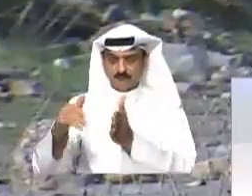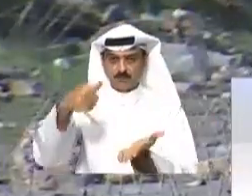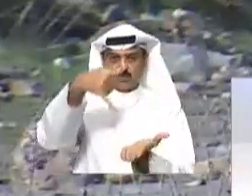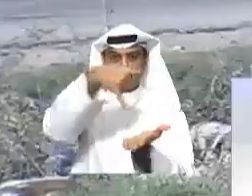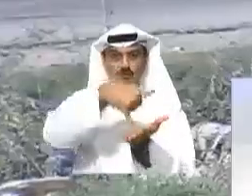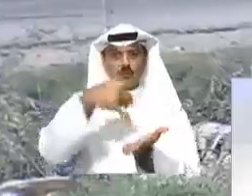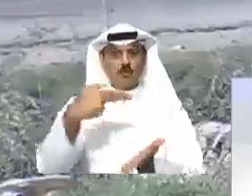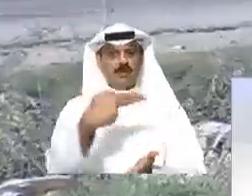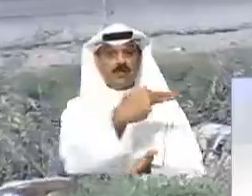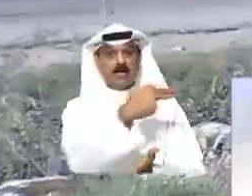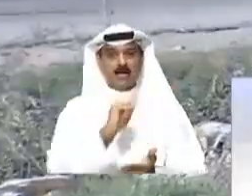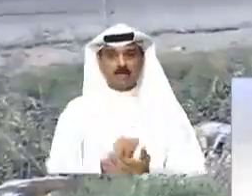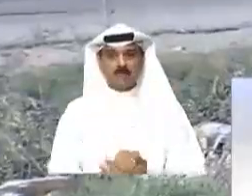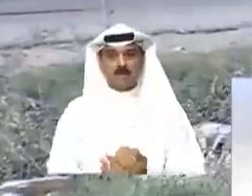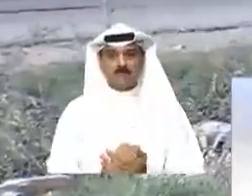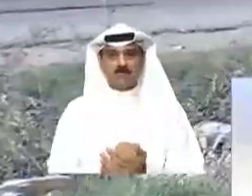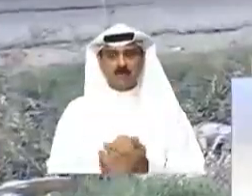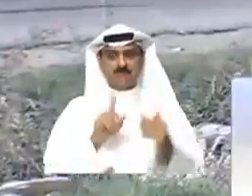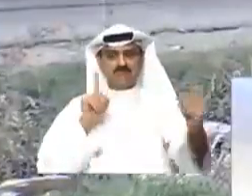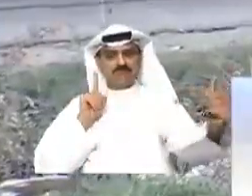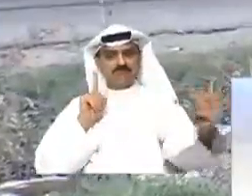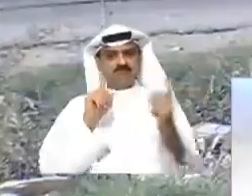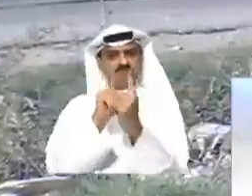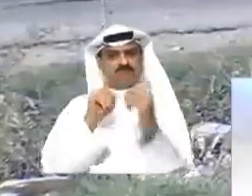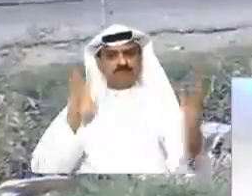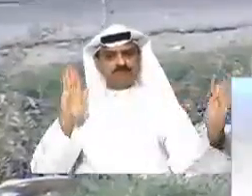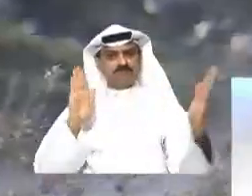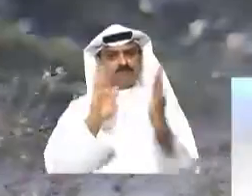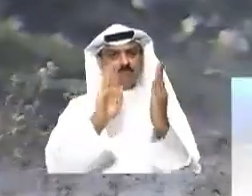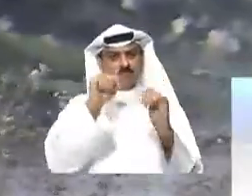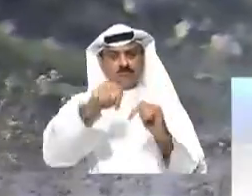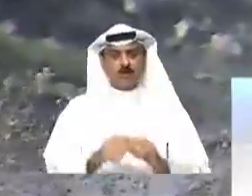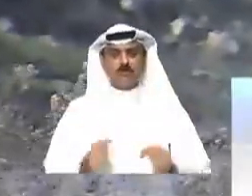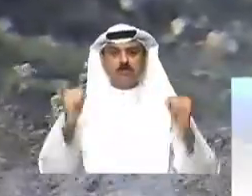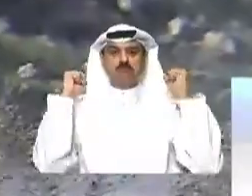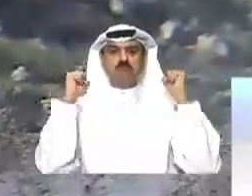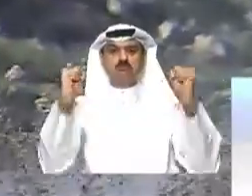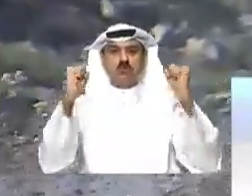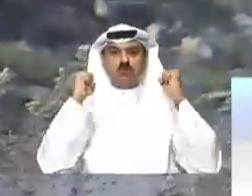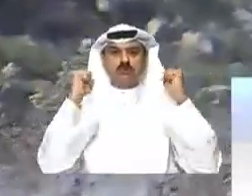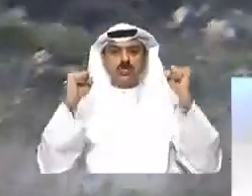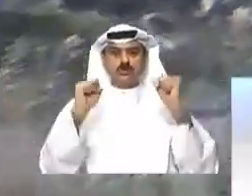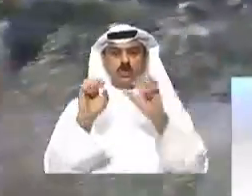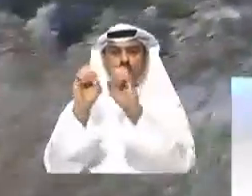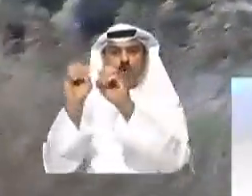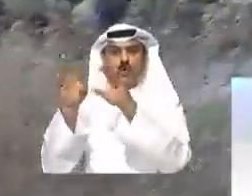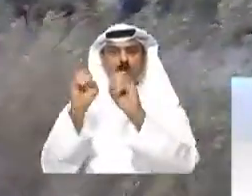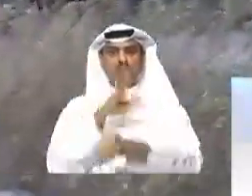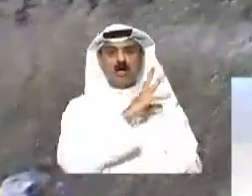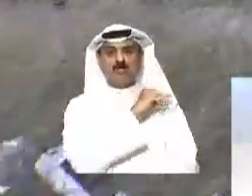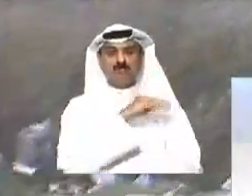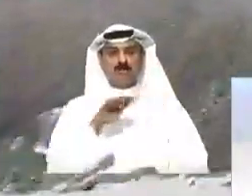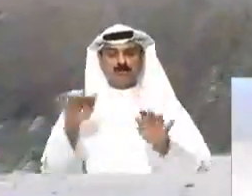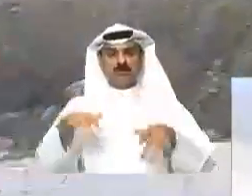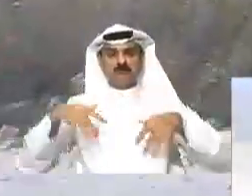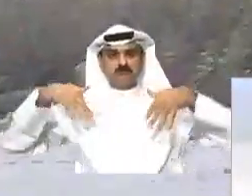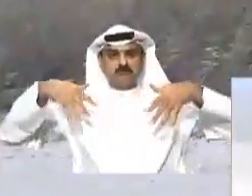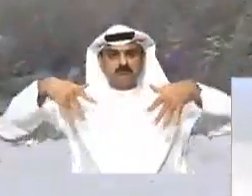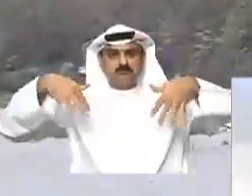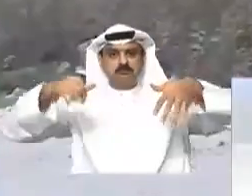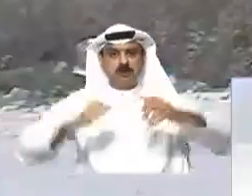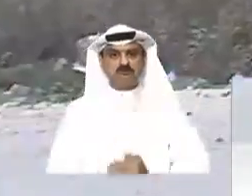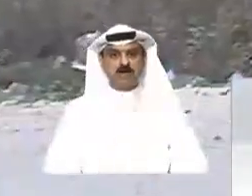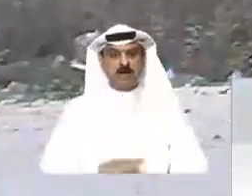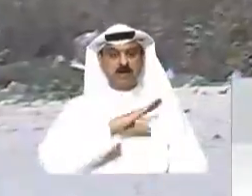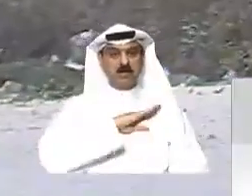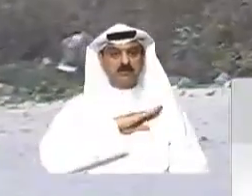الغربية صوب نقاط التماس والاحتكاك انطلقت مسيرات وتظاهرات شارك بها المئات، سرعان ما قمعها جنود